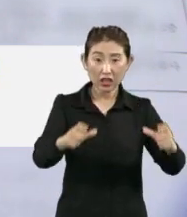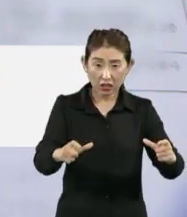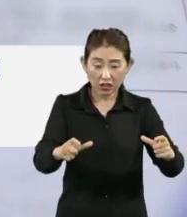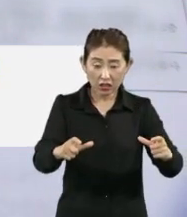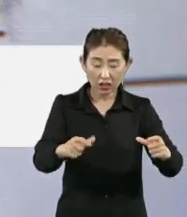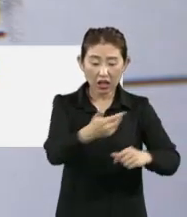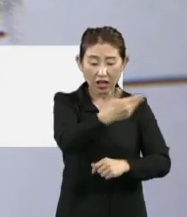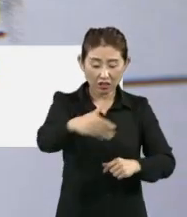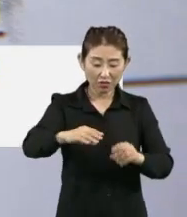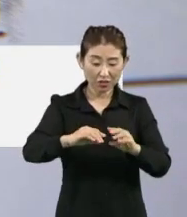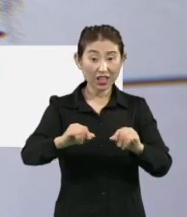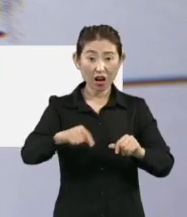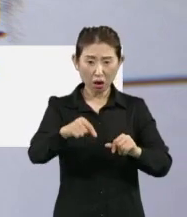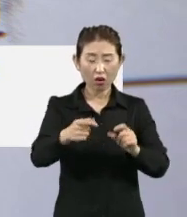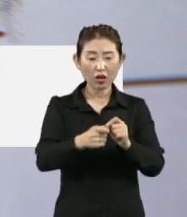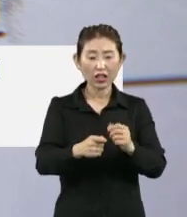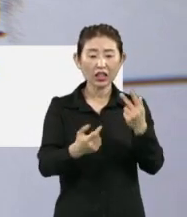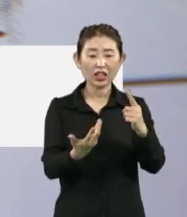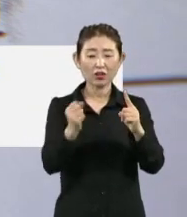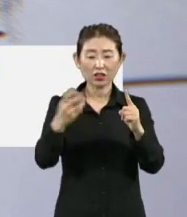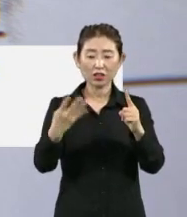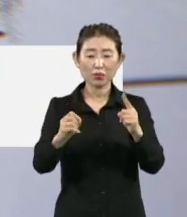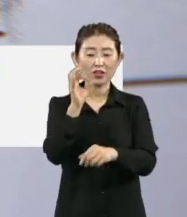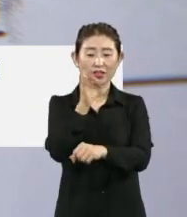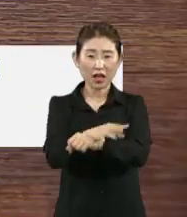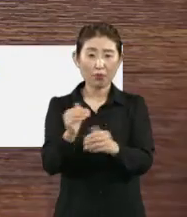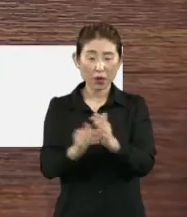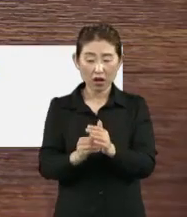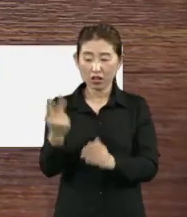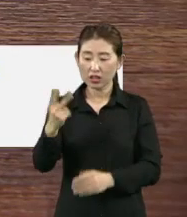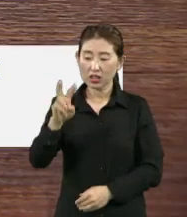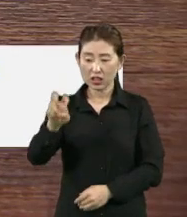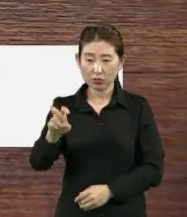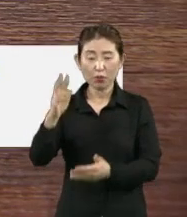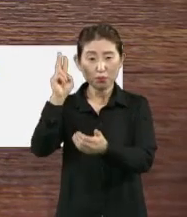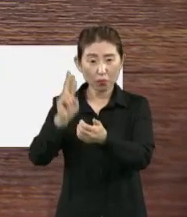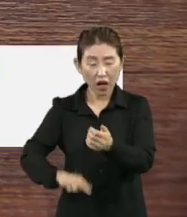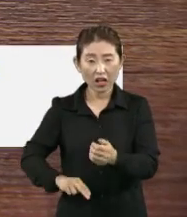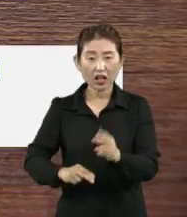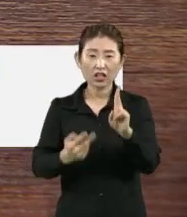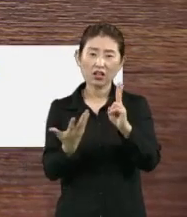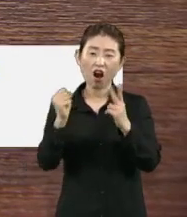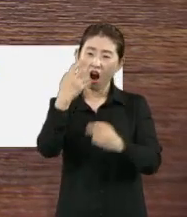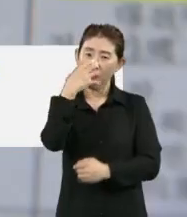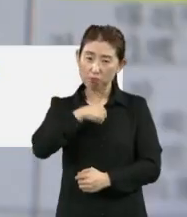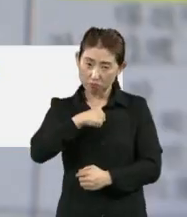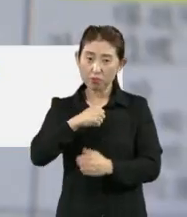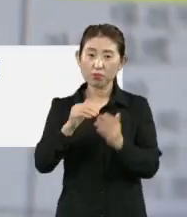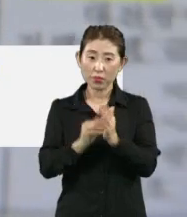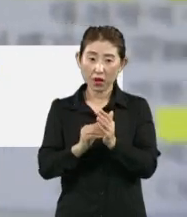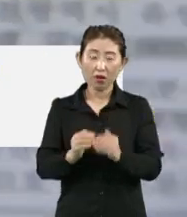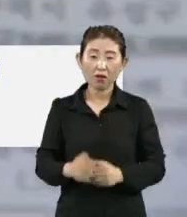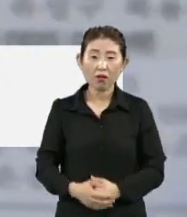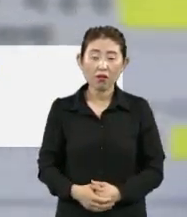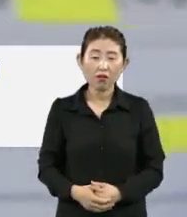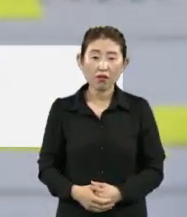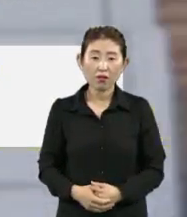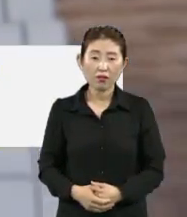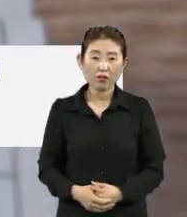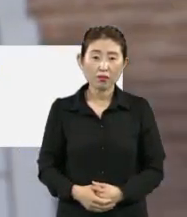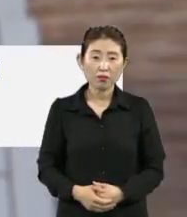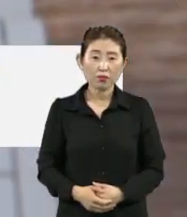인근 하천부지를 1억 4천여만 원에 사들인 뒤 2020년 매각해 2억 원이 넘는 시세 차액을 남긴 혐의로